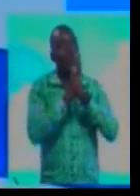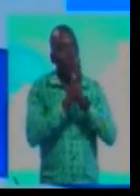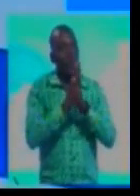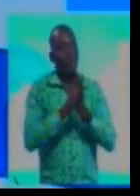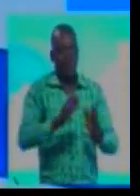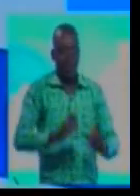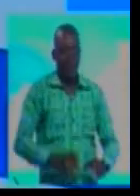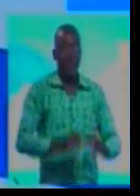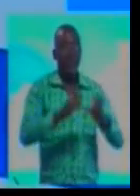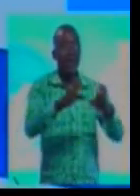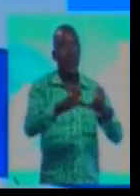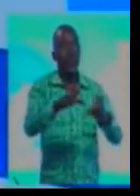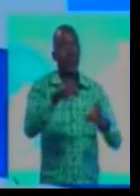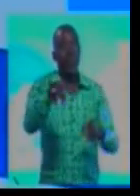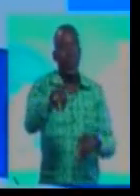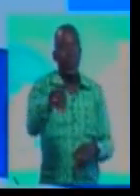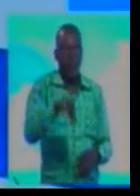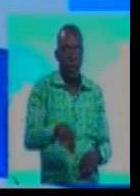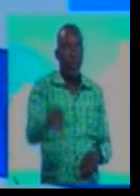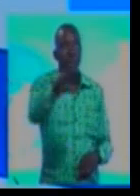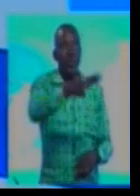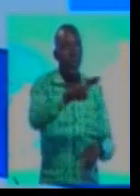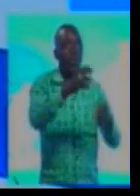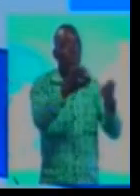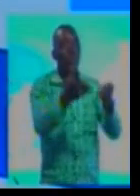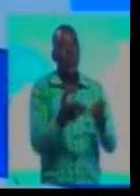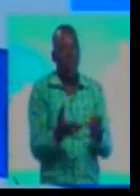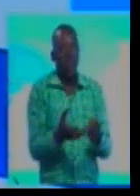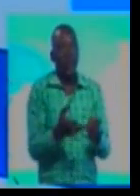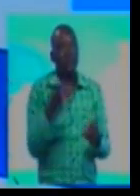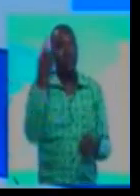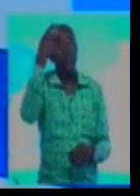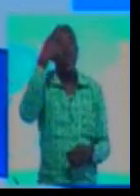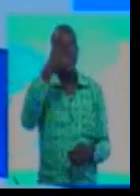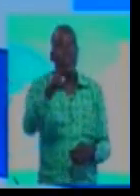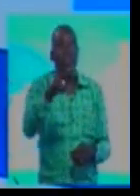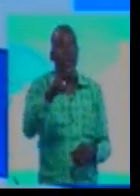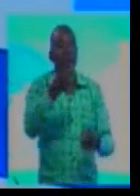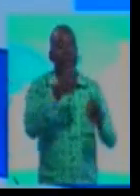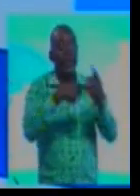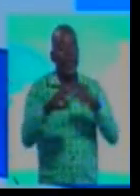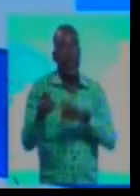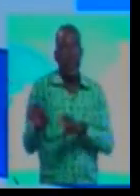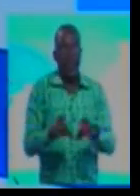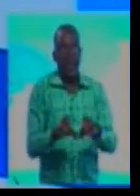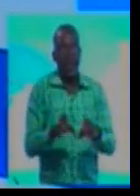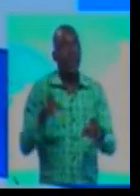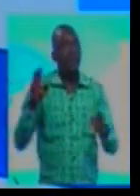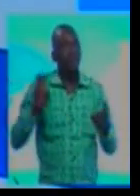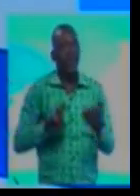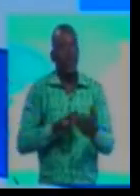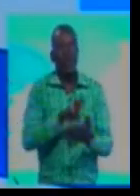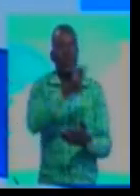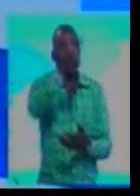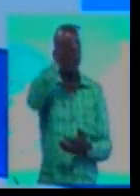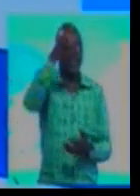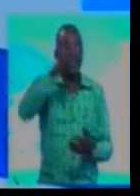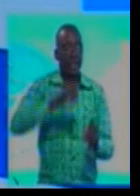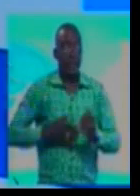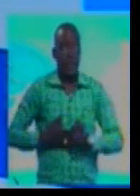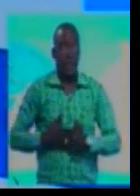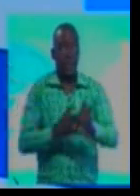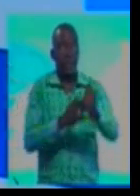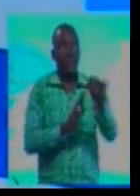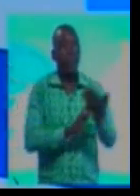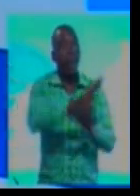cadeau que vous désirez de sa maison en Finlande. Le Père Noël vient d'entamer son grand voyage qui le conduira